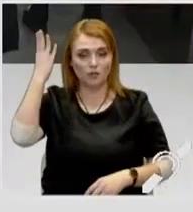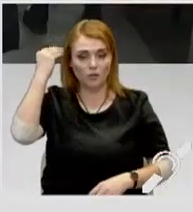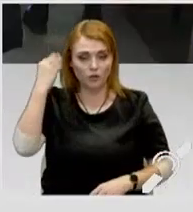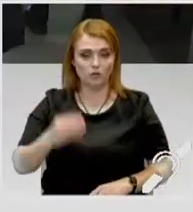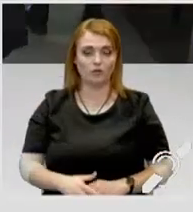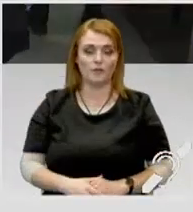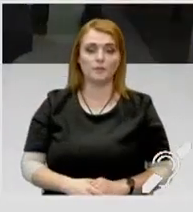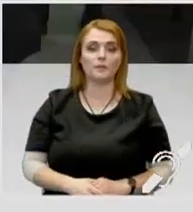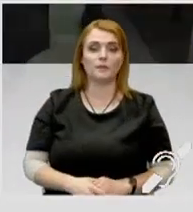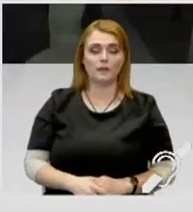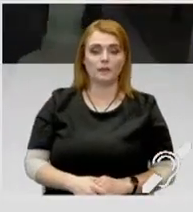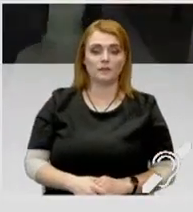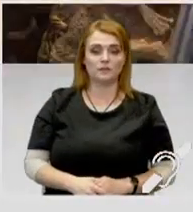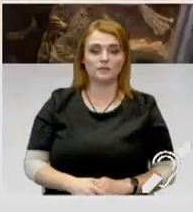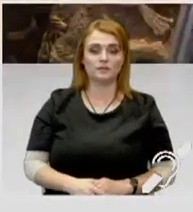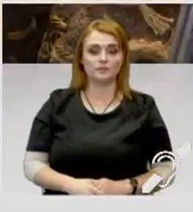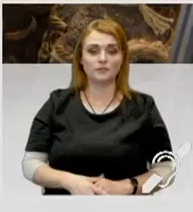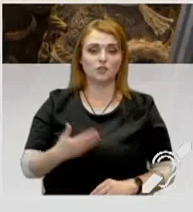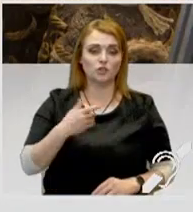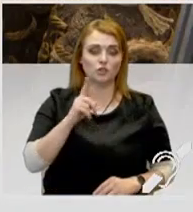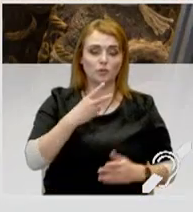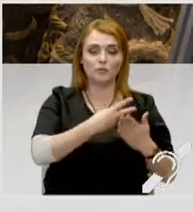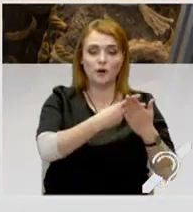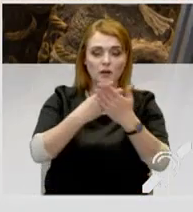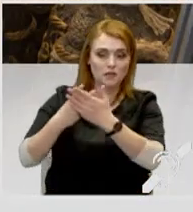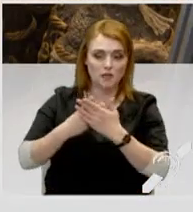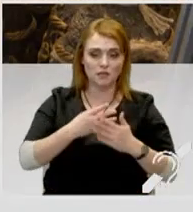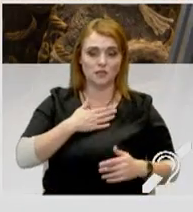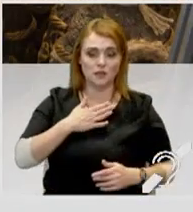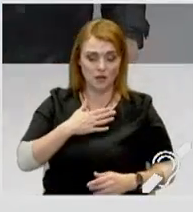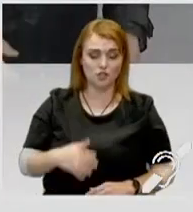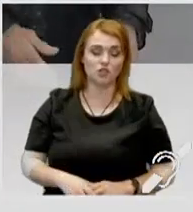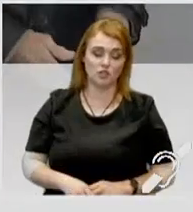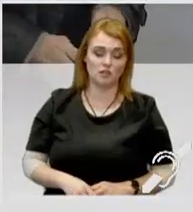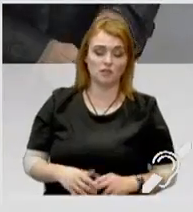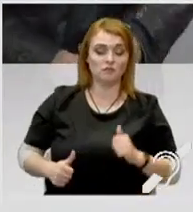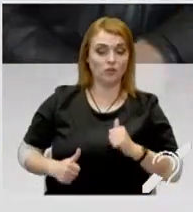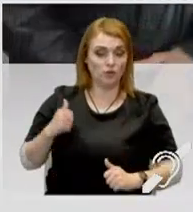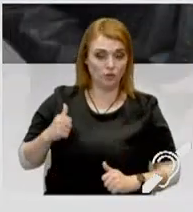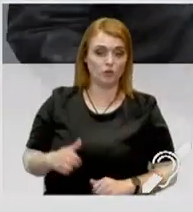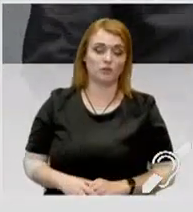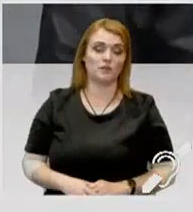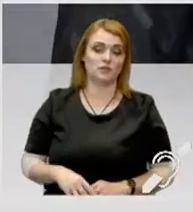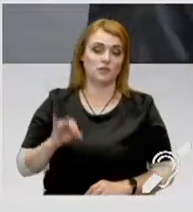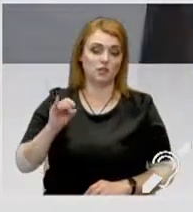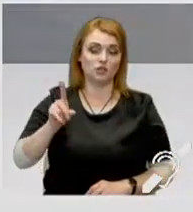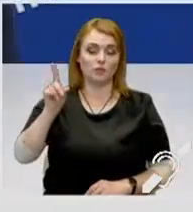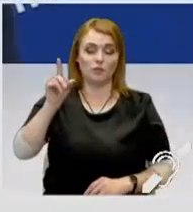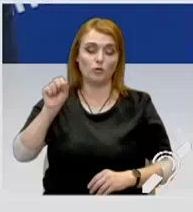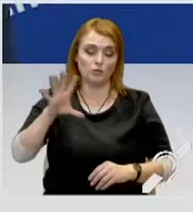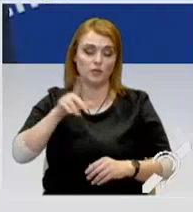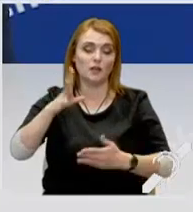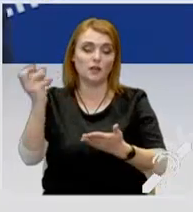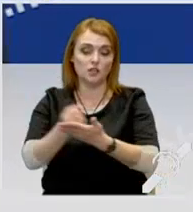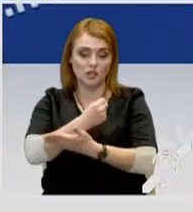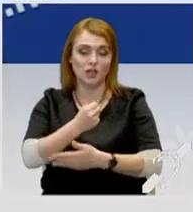vedea tehnologiile moderne, de a vedea tendințele pieței, de a vedea care sunt pașii și